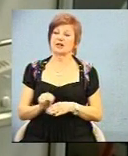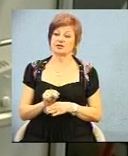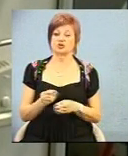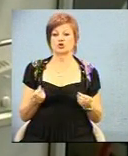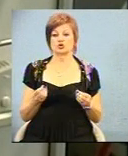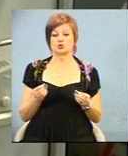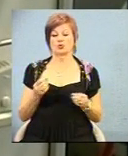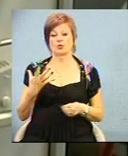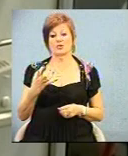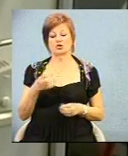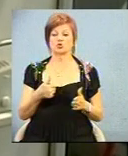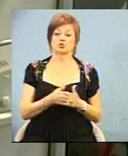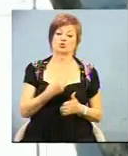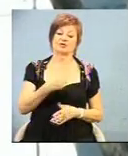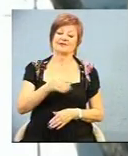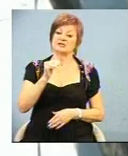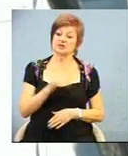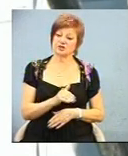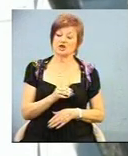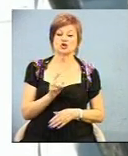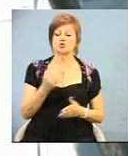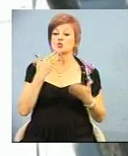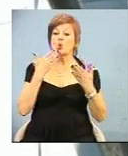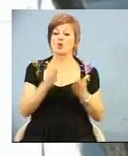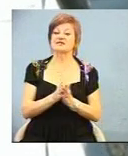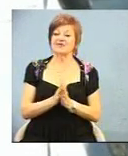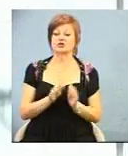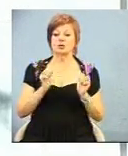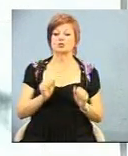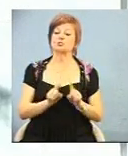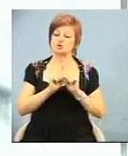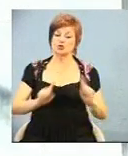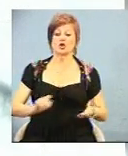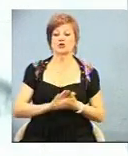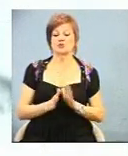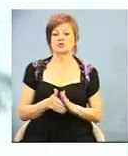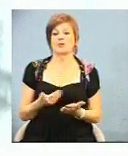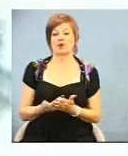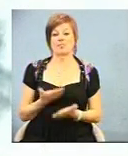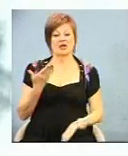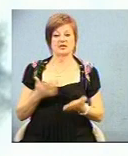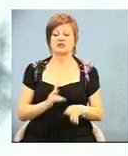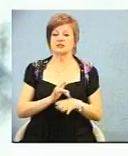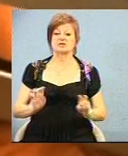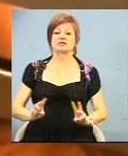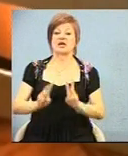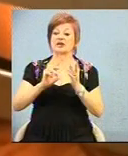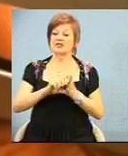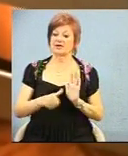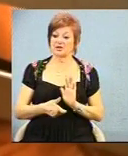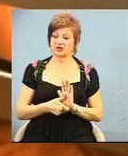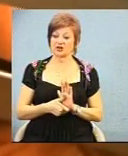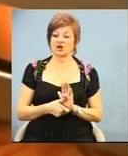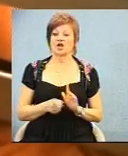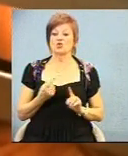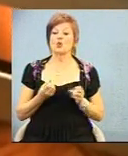від 500 гривень до 20 тисяч. Але звертатися можна і у разі надзвичайної ситуації, наприклад, якщо згоріла квартира. При цьому